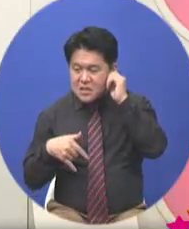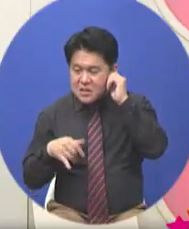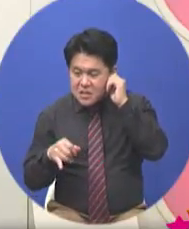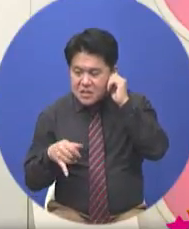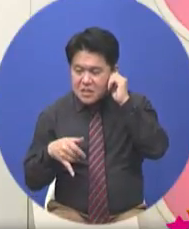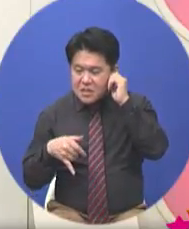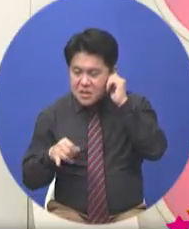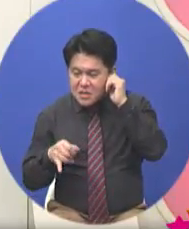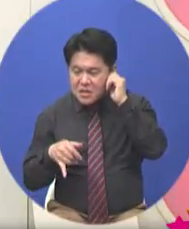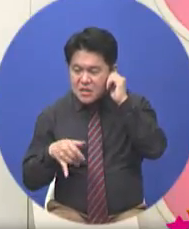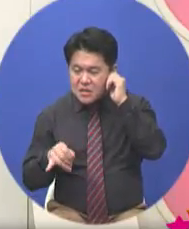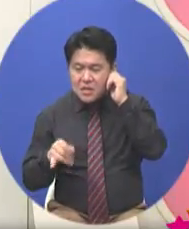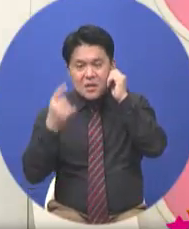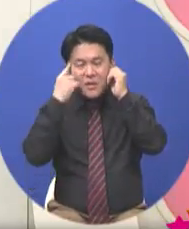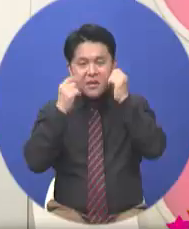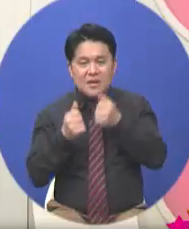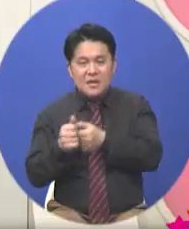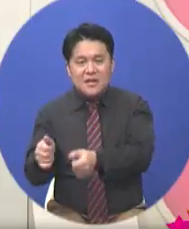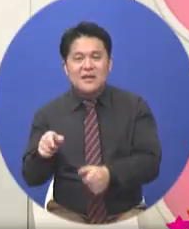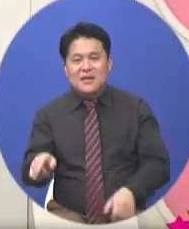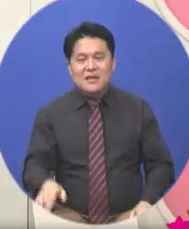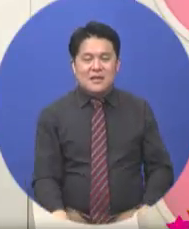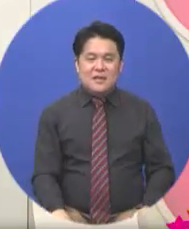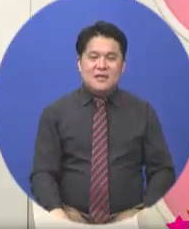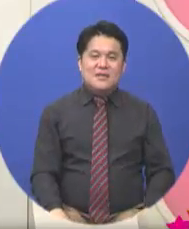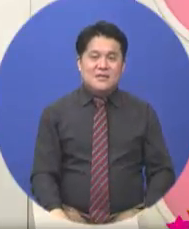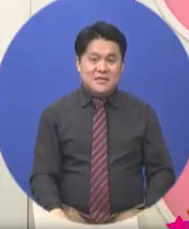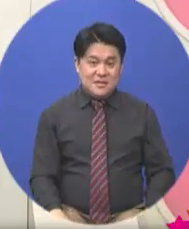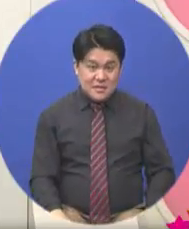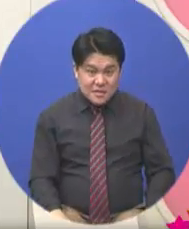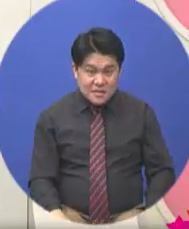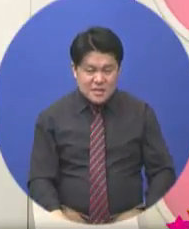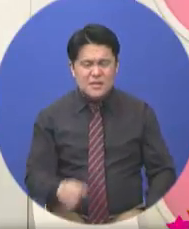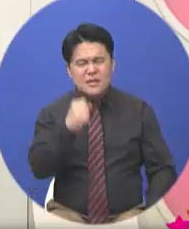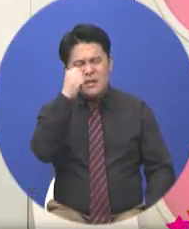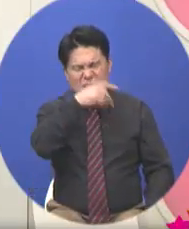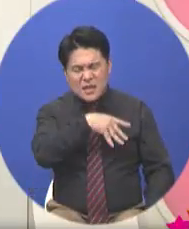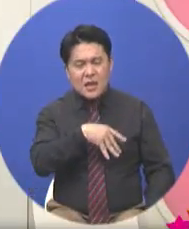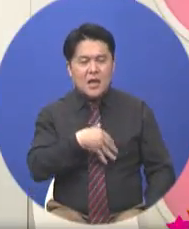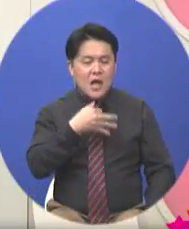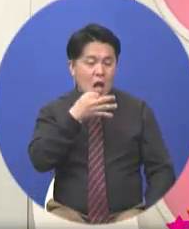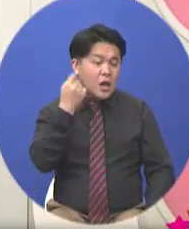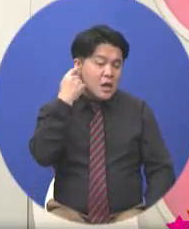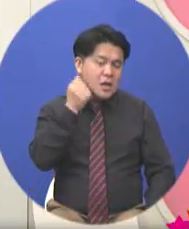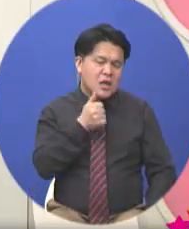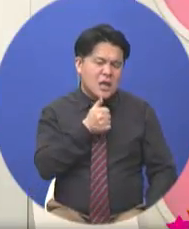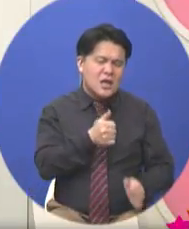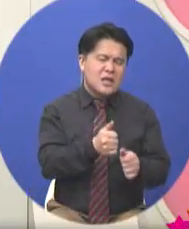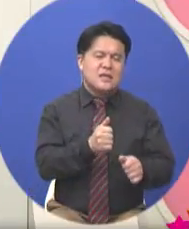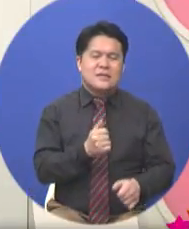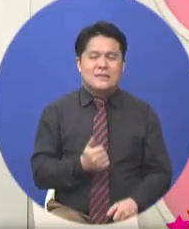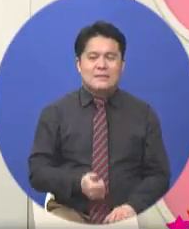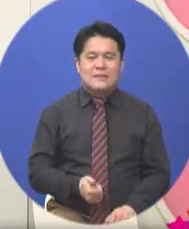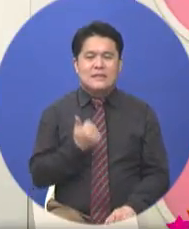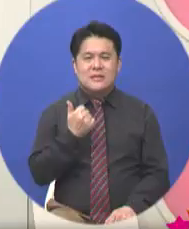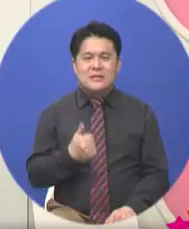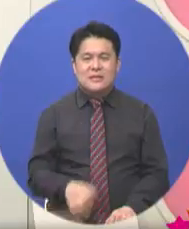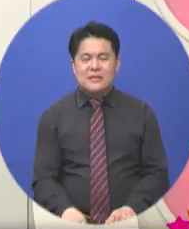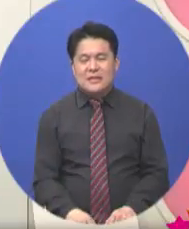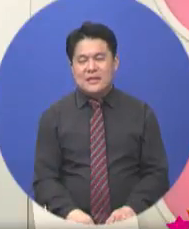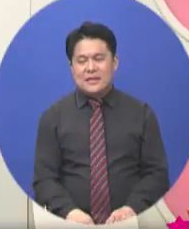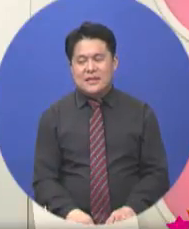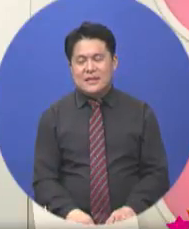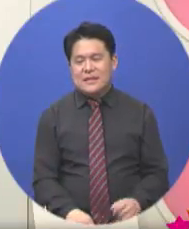키키키 이거는 뭐냐면 자막 따라가려니까 그 소리가 나는 거야. 그냥 소리를 나오는 소리를 내야죠. 네.